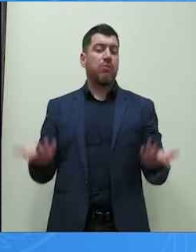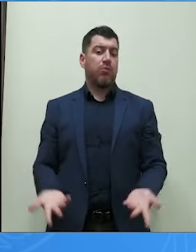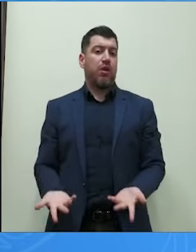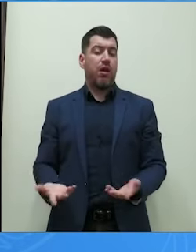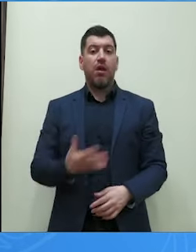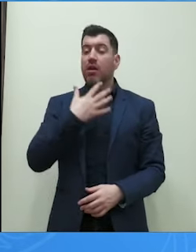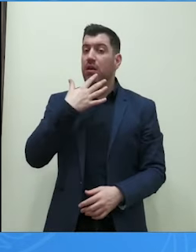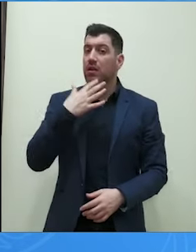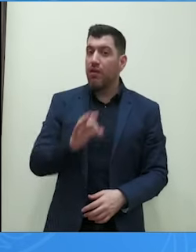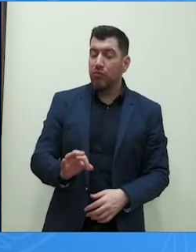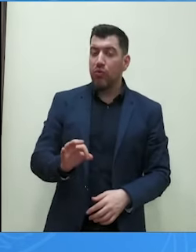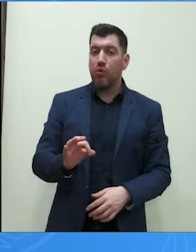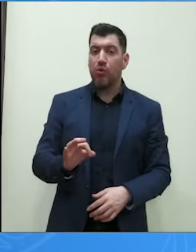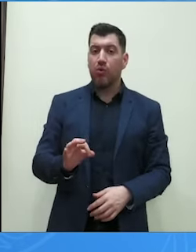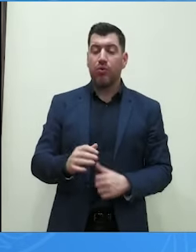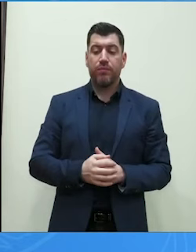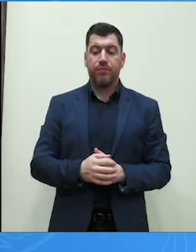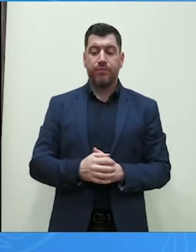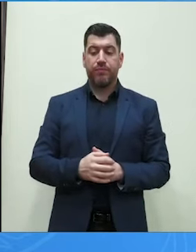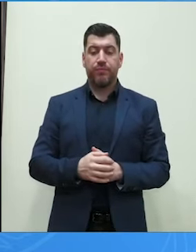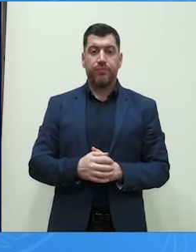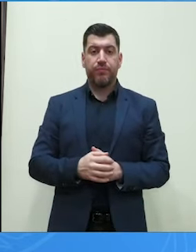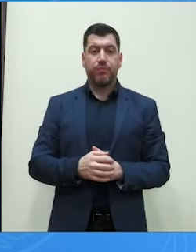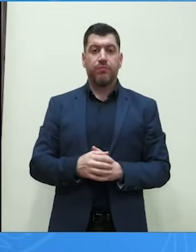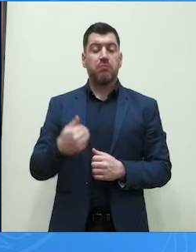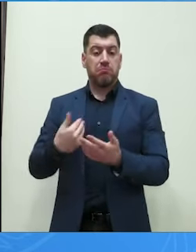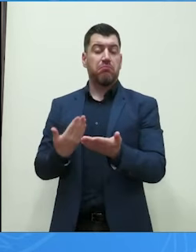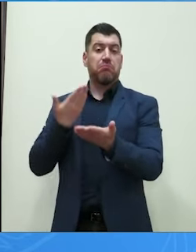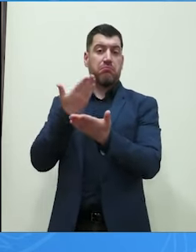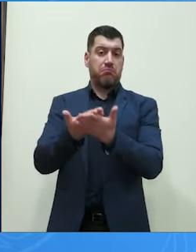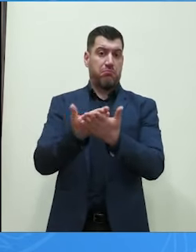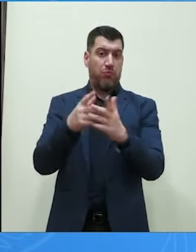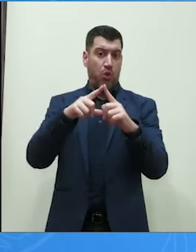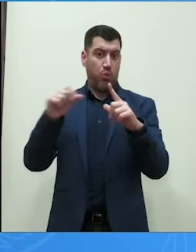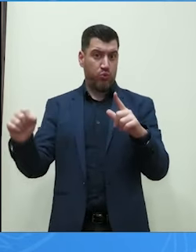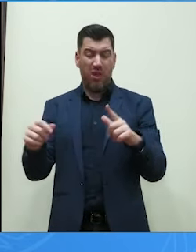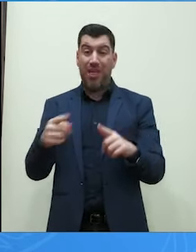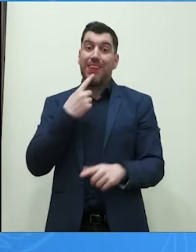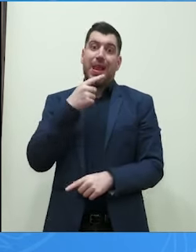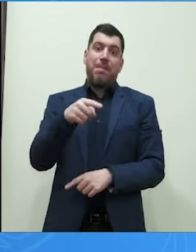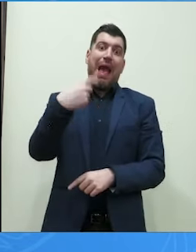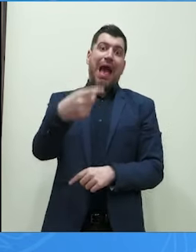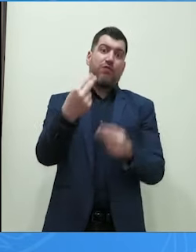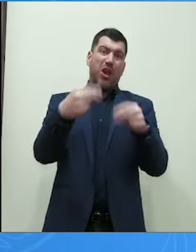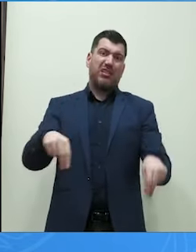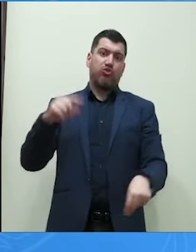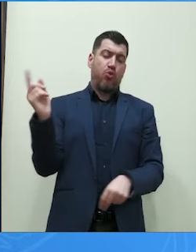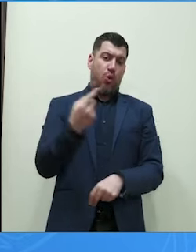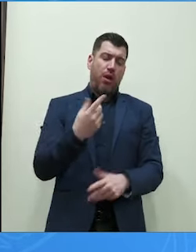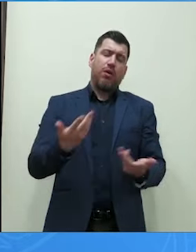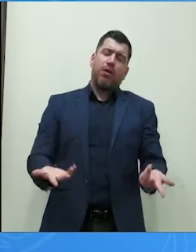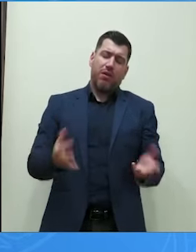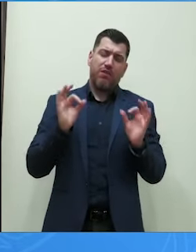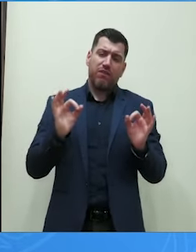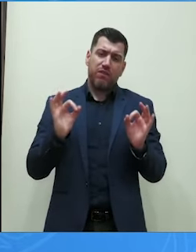βάζουμε ότι πρέπει να... Αυτό δηλαδή εμείς βάζουμε σήμερα στο Δημοτικό Συμβούλιο. Δεν σας λέμε λύστε το αύριο. Σας λέμε όμως ότι